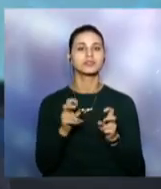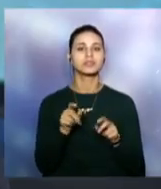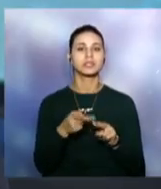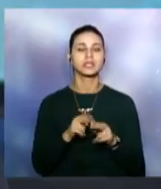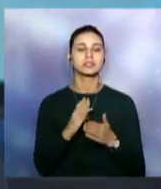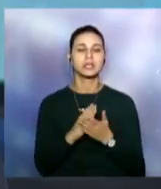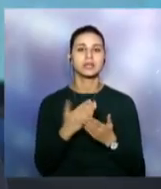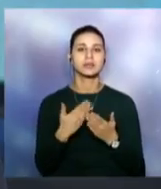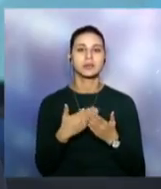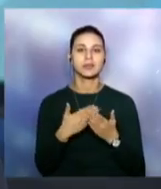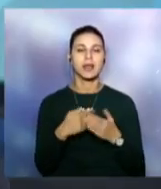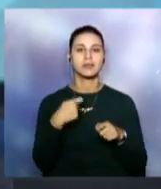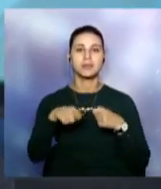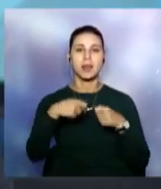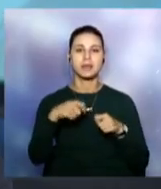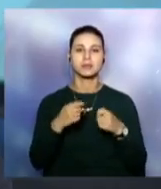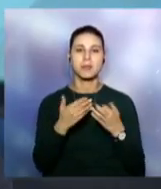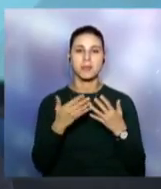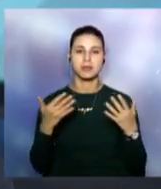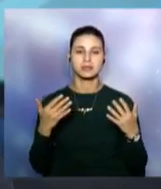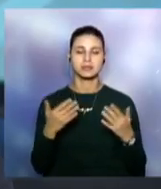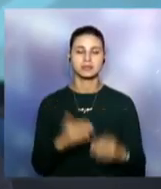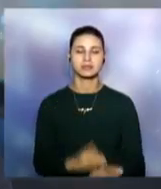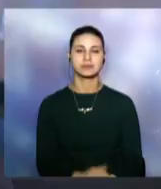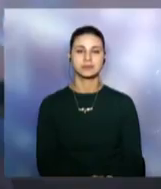არის თქვათ იგივე ლითონის სხვადასხვა ნივთები,